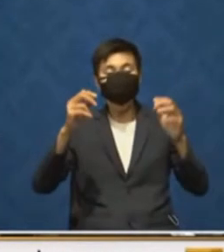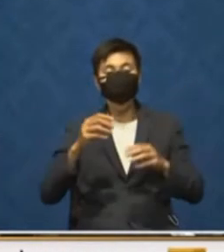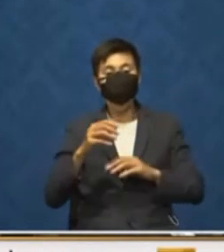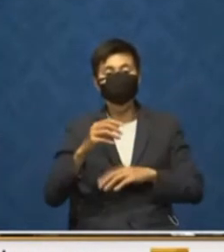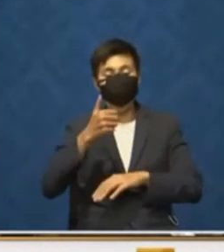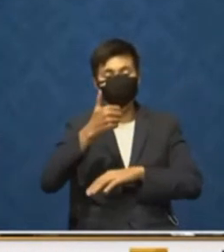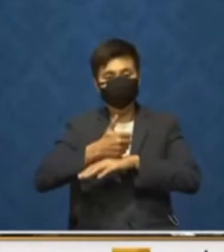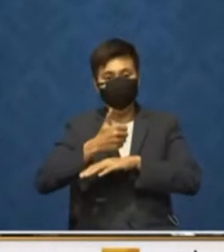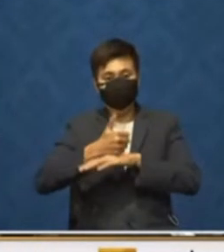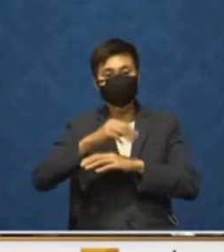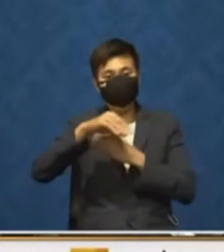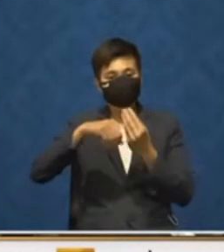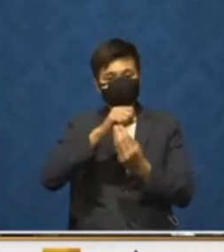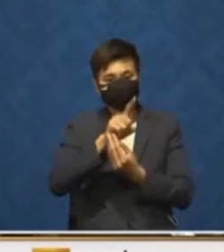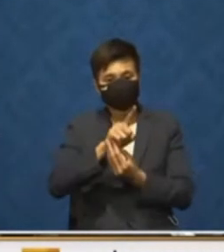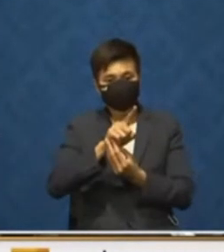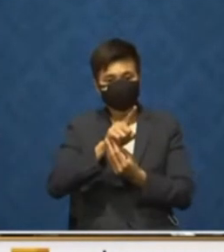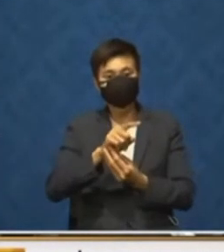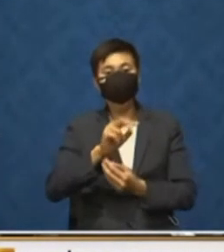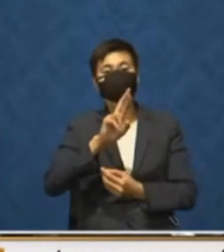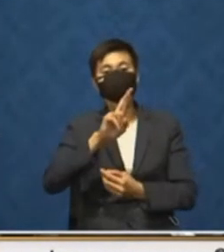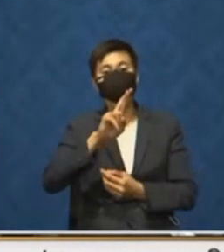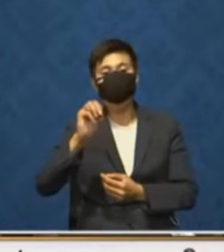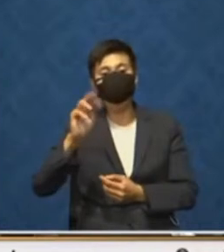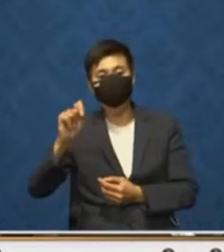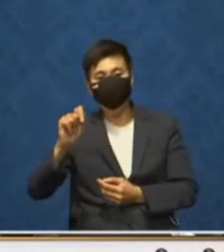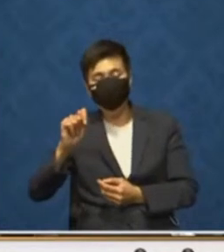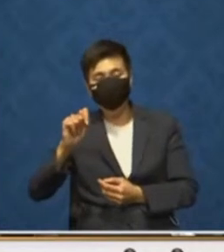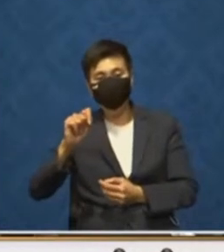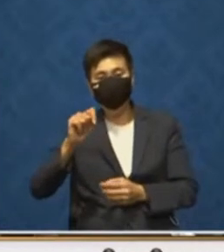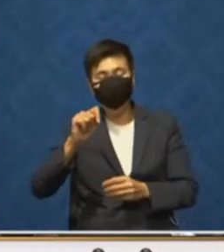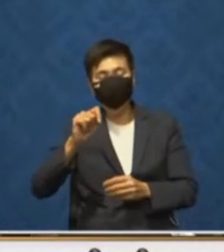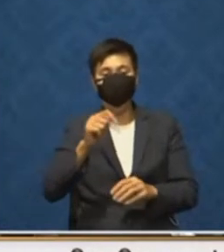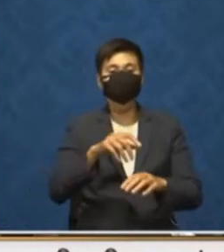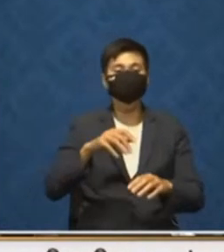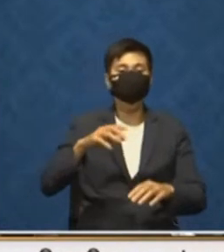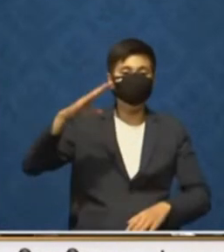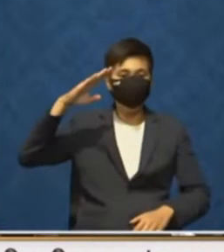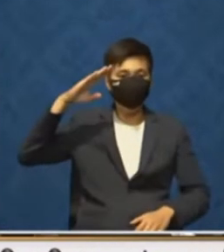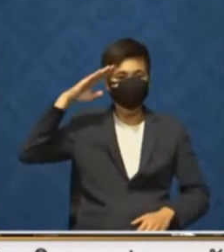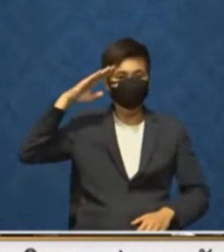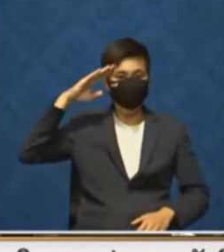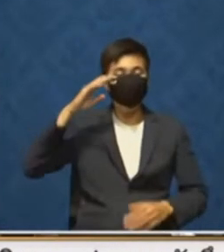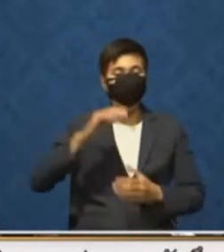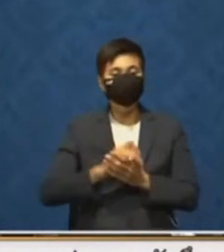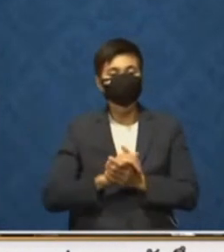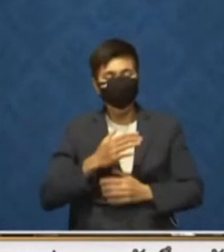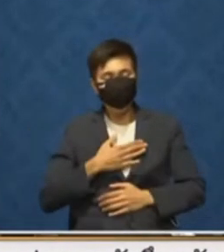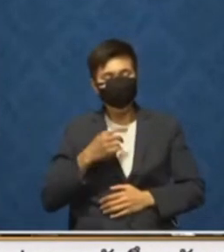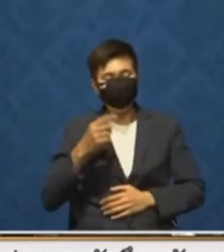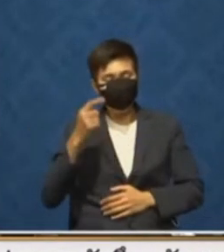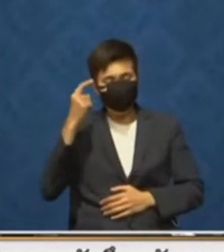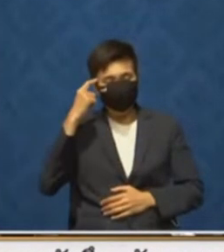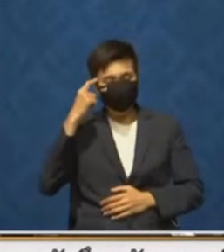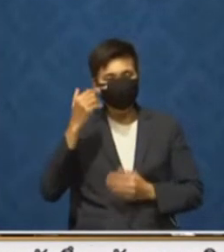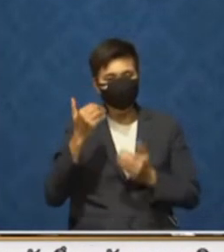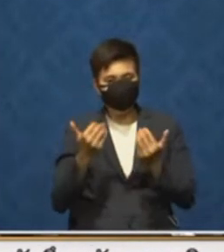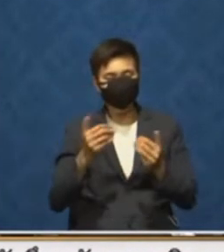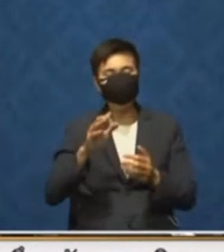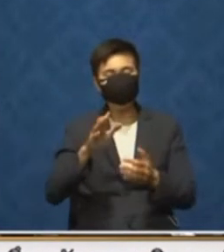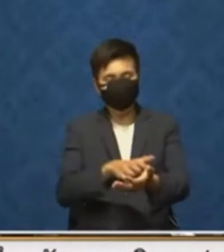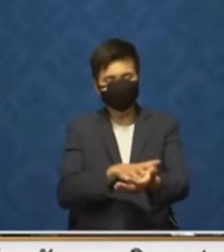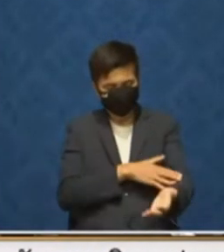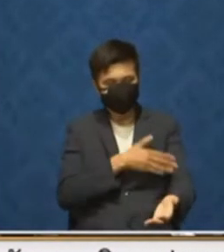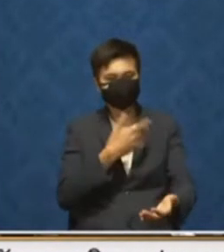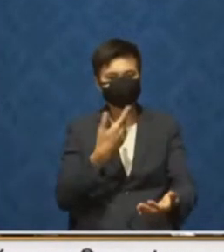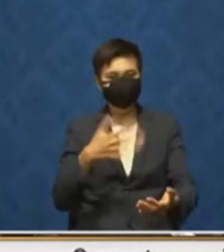แล้วก็เป็นรัฐมนตรีกลาโหมผมคิดว่าผมพูดตรงนี้มันก็สายพอสมควรแล้วมัน 11ปีเราจะฟื้น